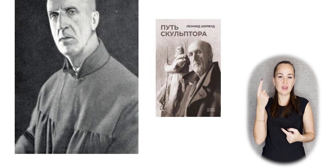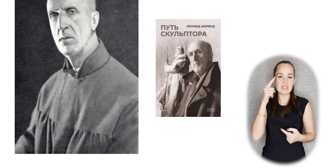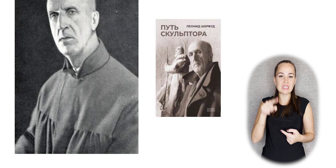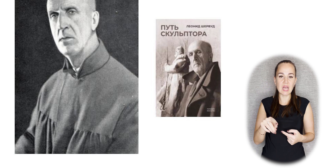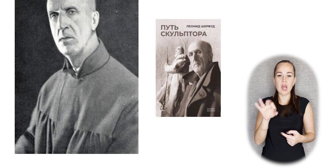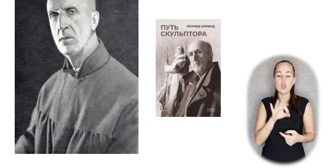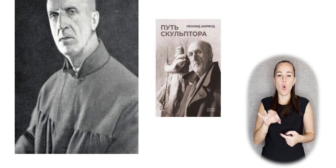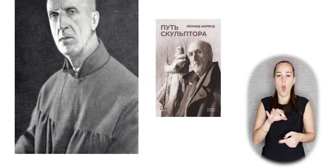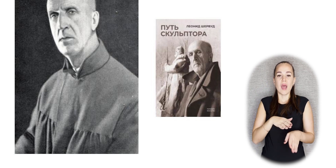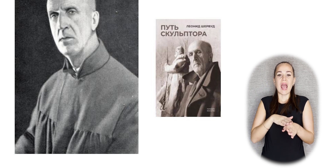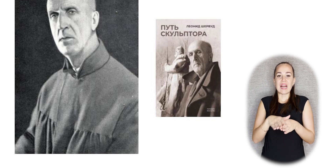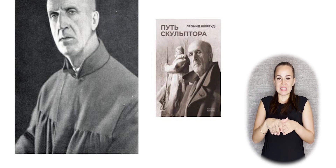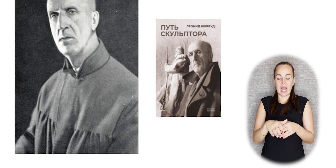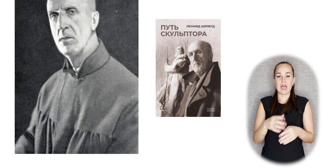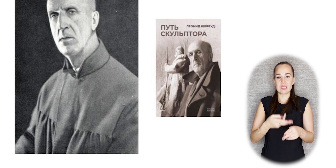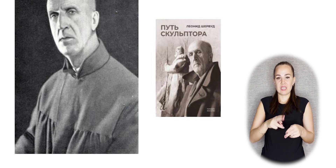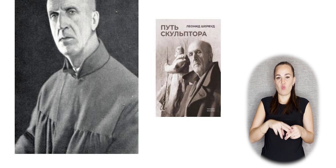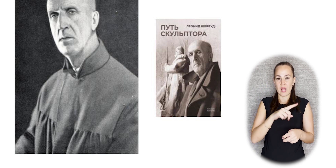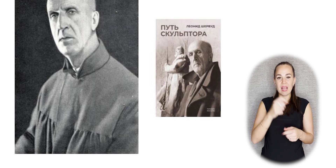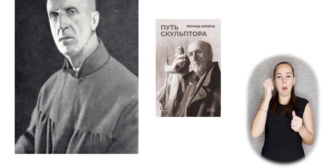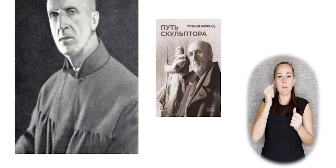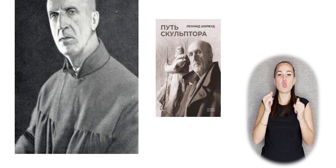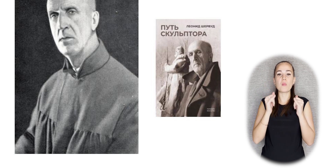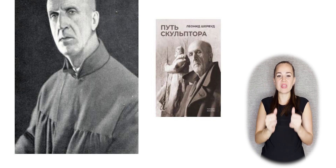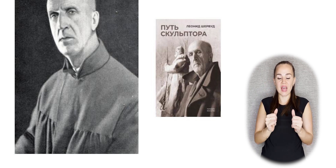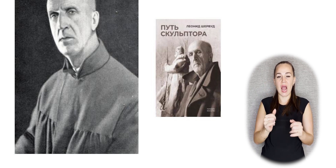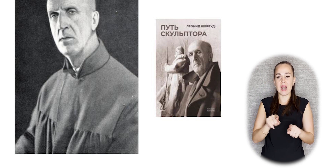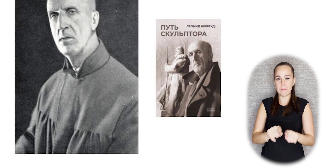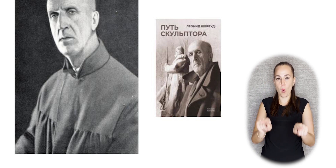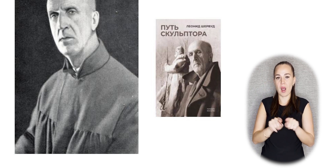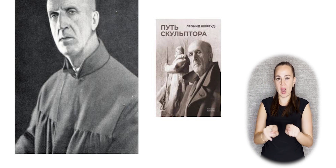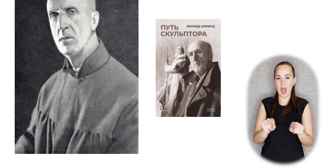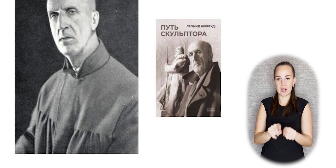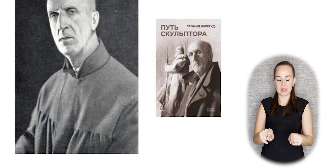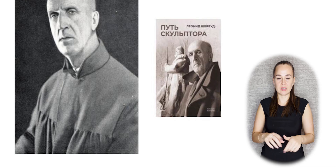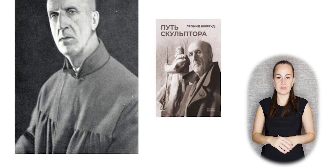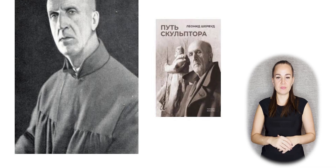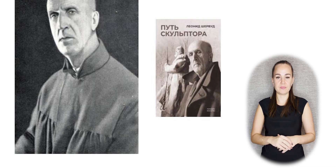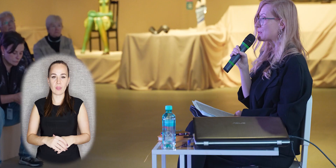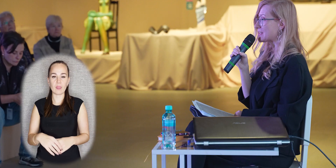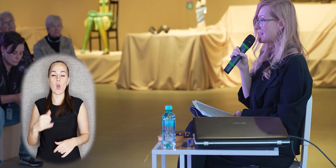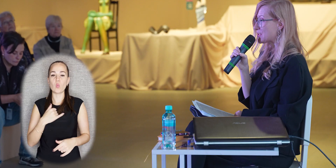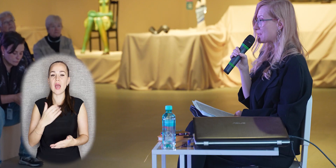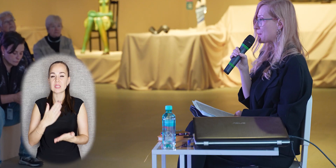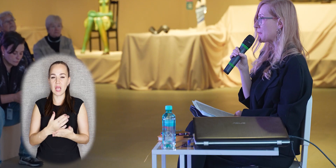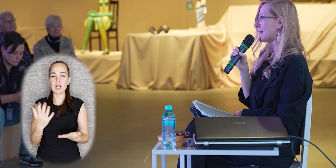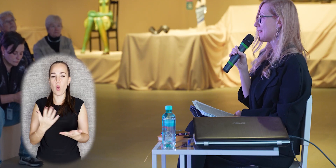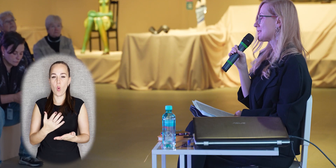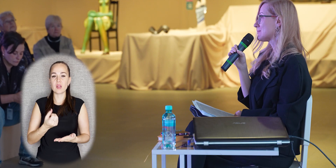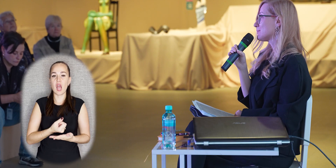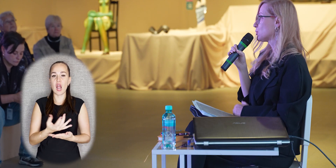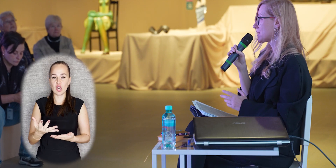реализации плана монументальной пропаганды. Что касается источников вообще, то получается, что у нас есть какое-то количество